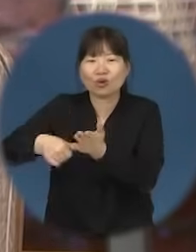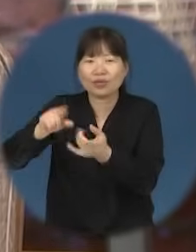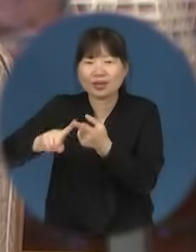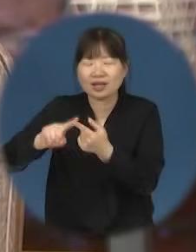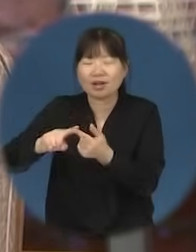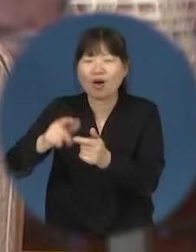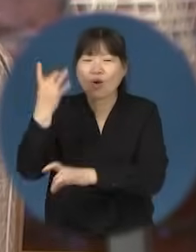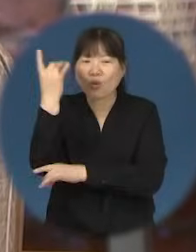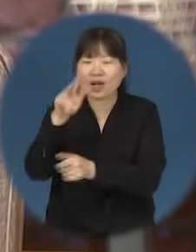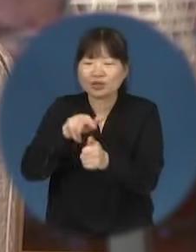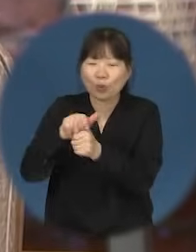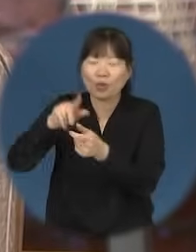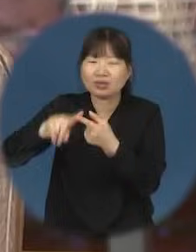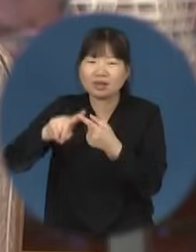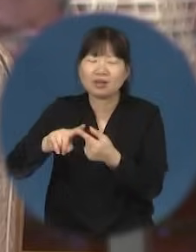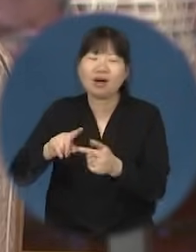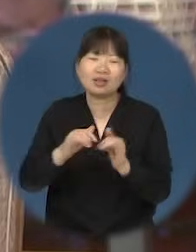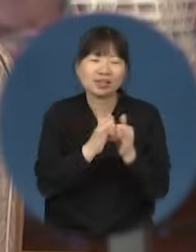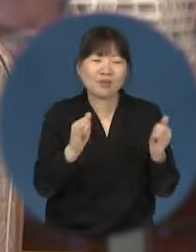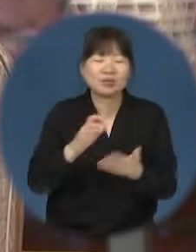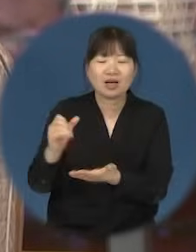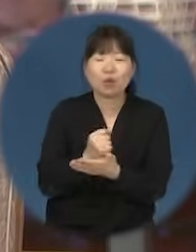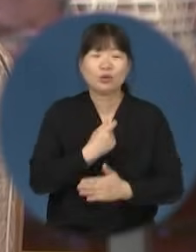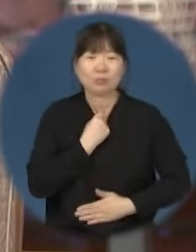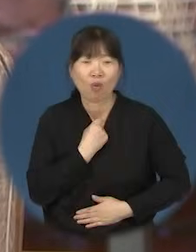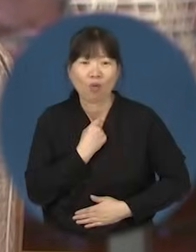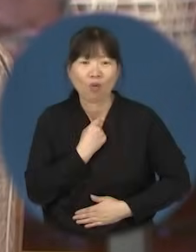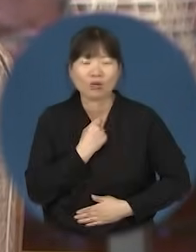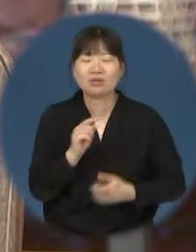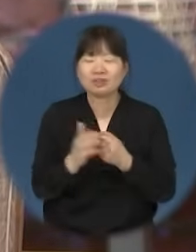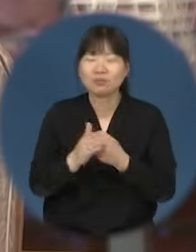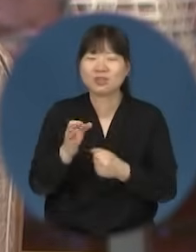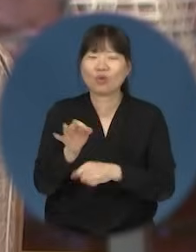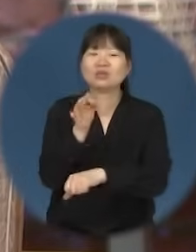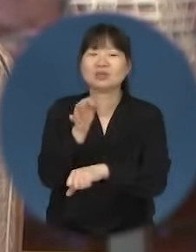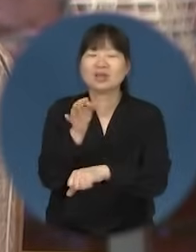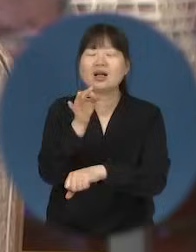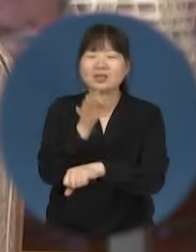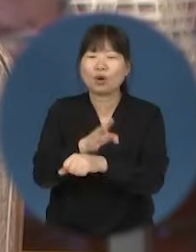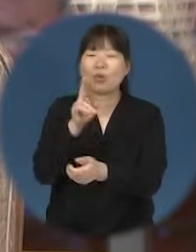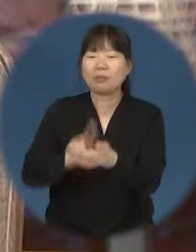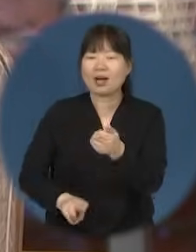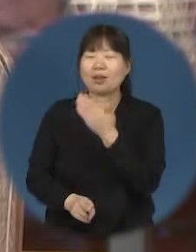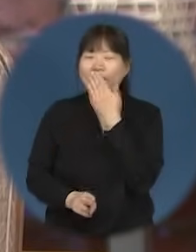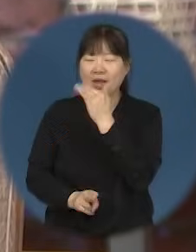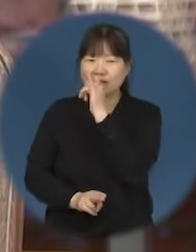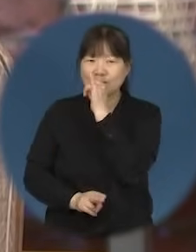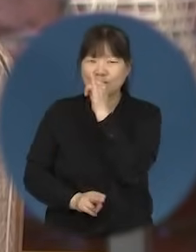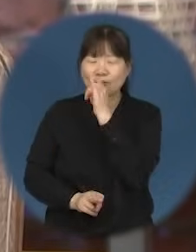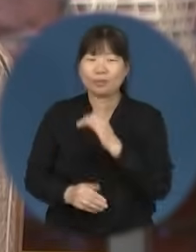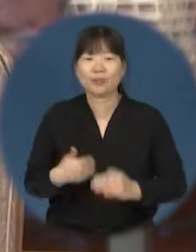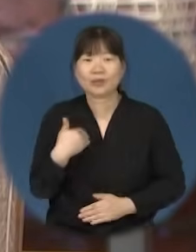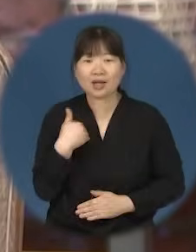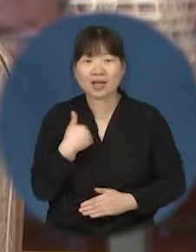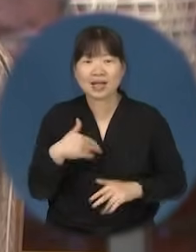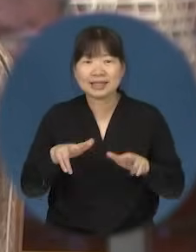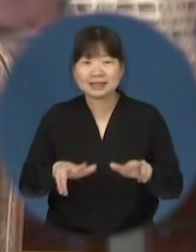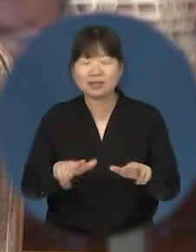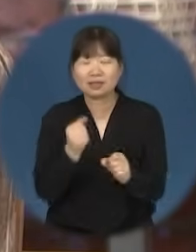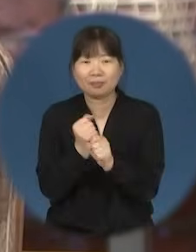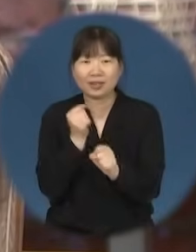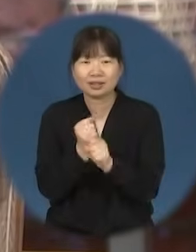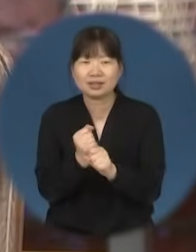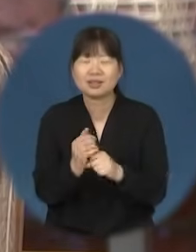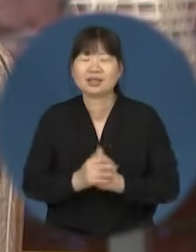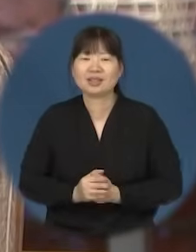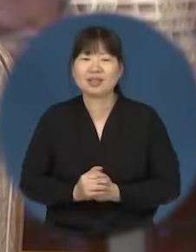사람들이 갖고 싶어 하잖아요. 예. 그러니까 이거를 사고 팔 수 있는 거예요. 예, 예. 그래서 뭐 제가 이제 만든